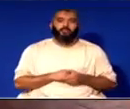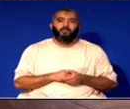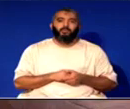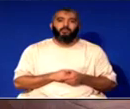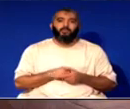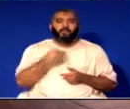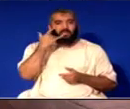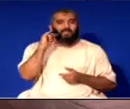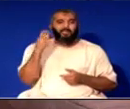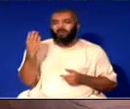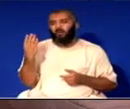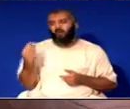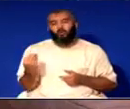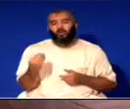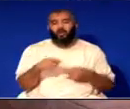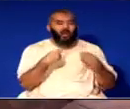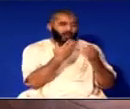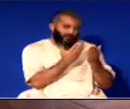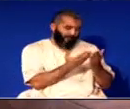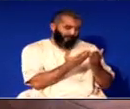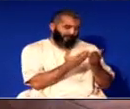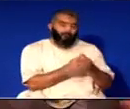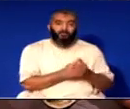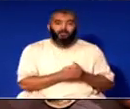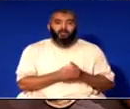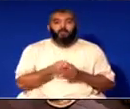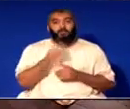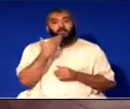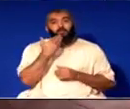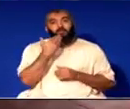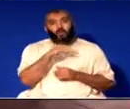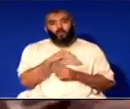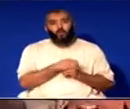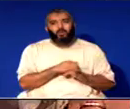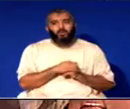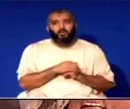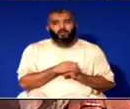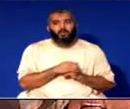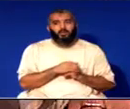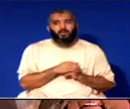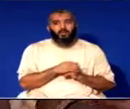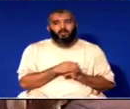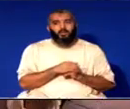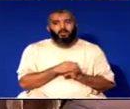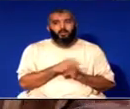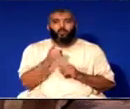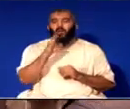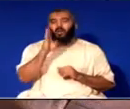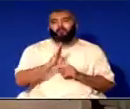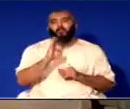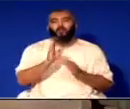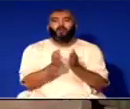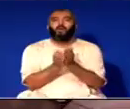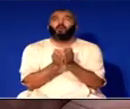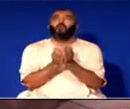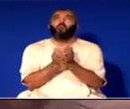الالبوم يشوفوا. ما احنا ما نقولوش يعني هذا الشيء، ولكن نقول وليدك ووليدنا يعني هذا اخونا ايضا هو محتاج الى الدعاء اكثر من